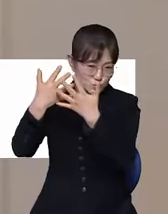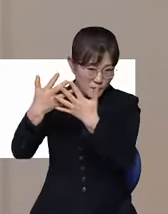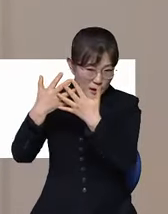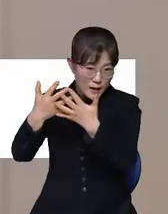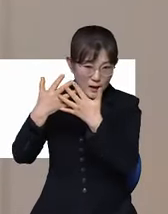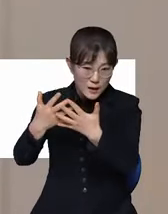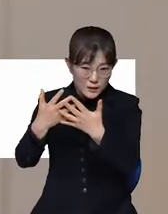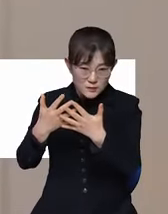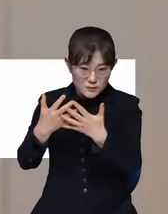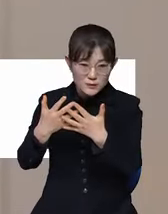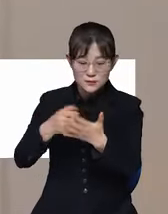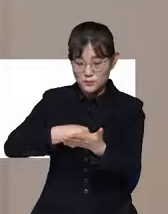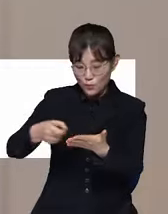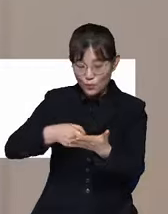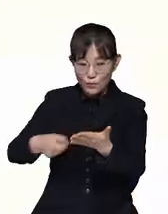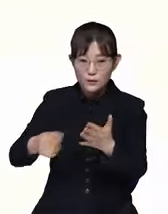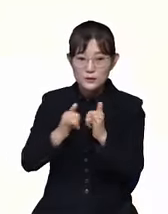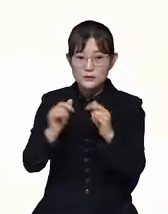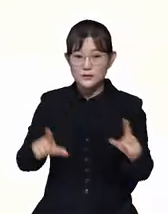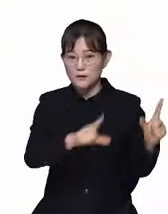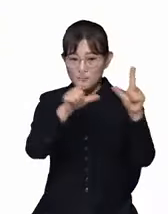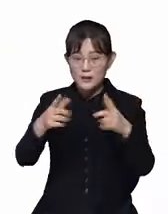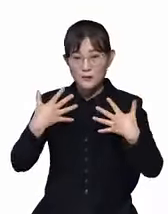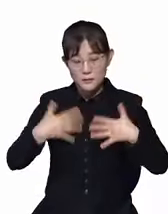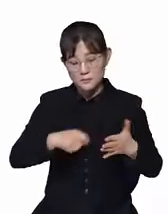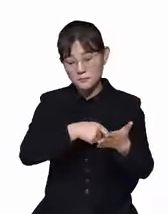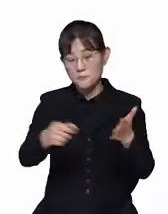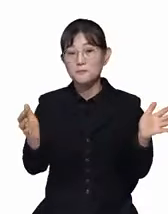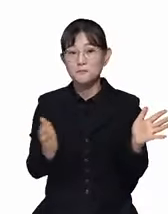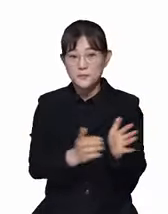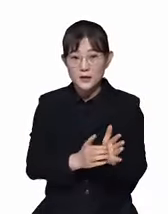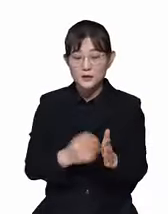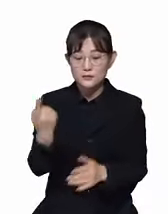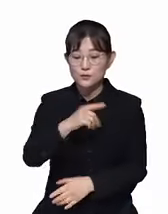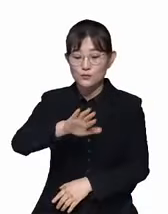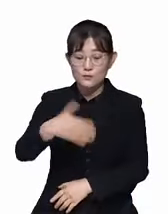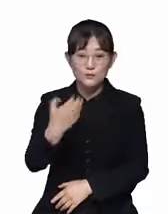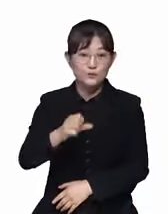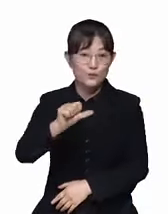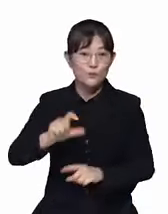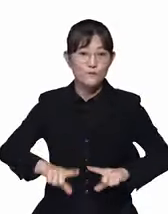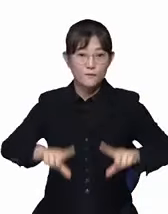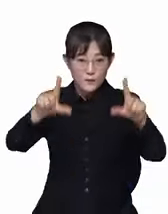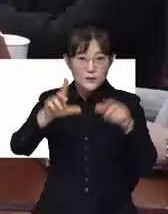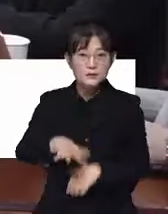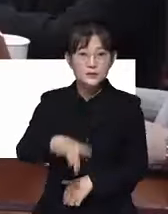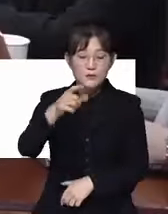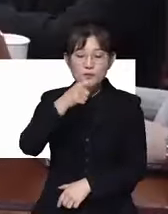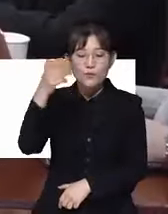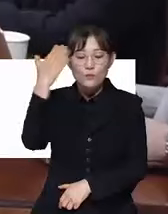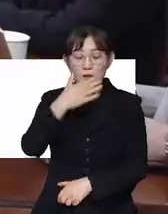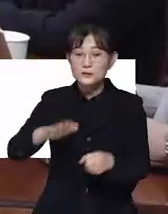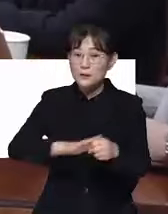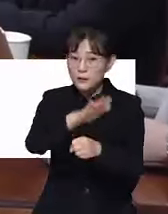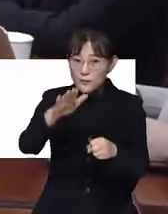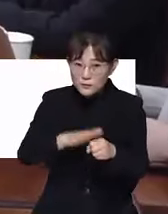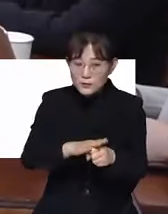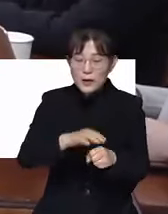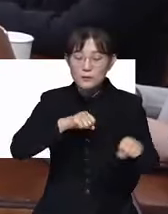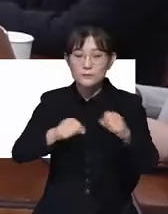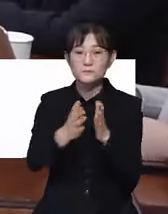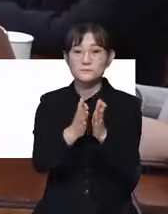평가했습니다 human life 한강은 1995년 첫 소설집 여수의 사랑으로 등단한